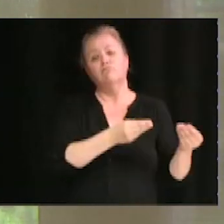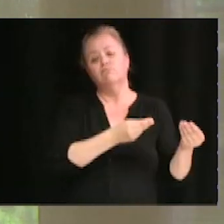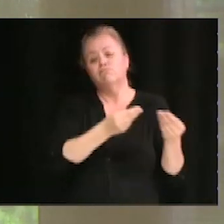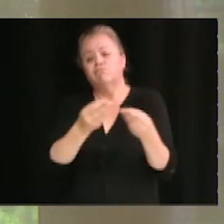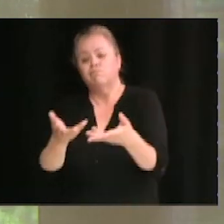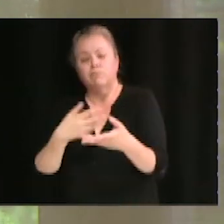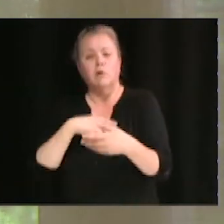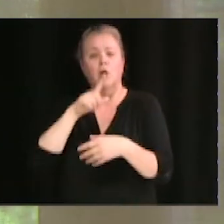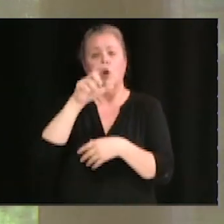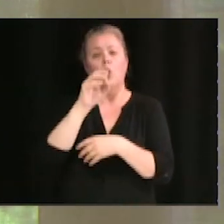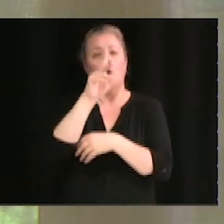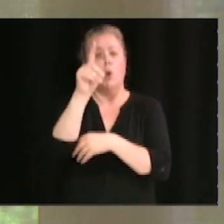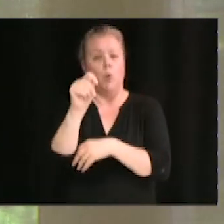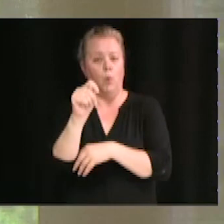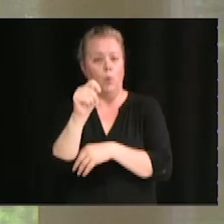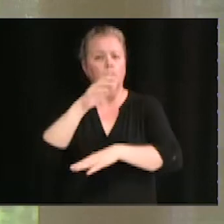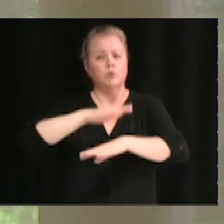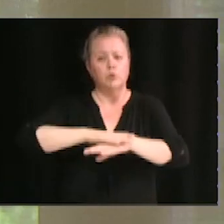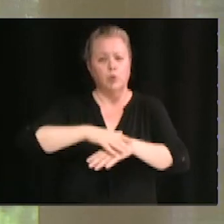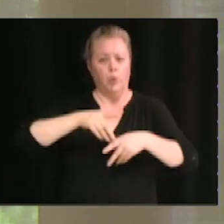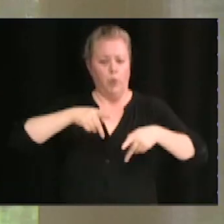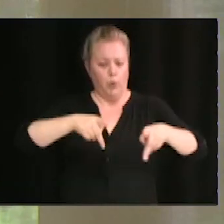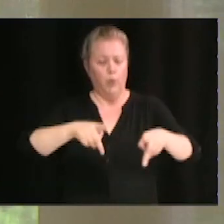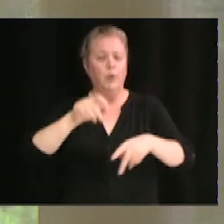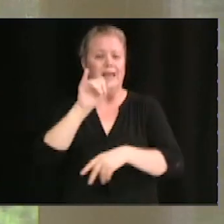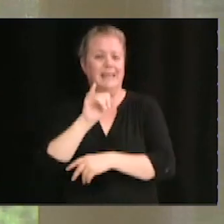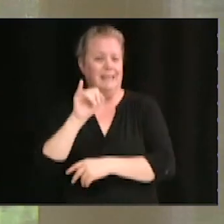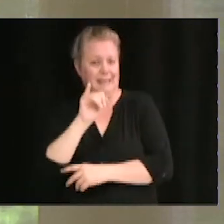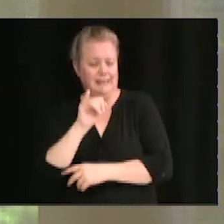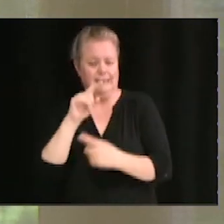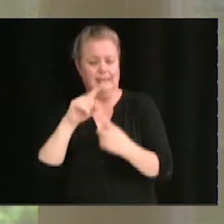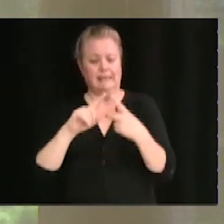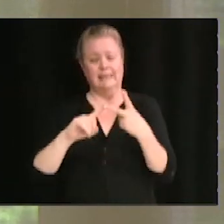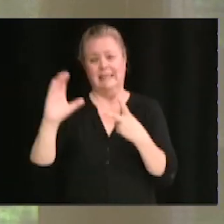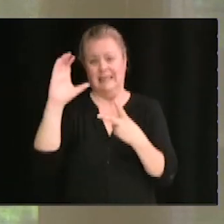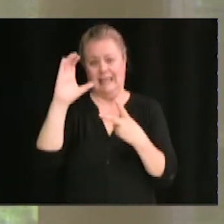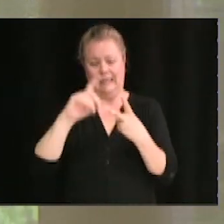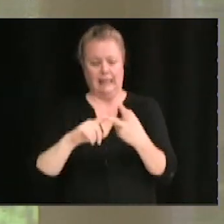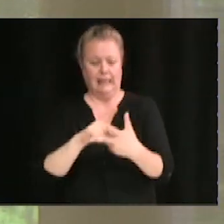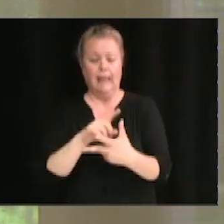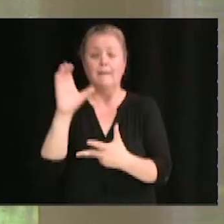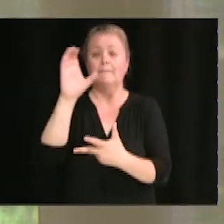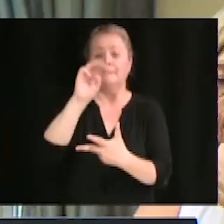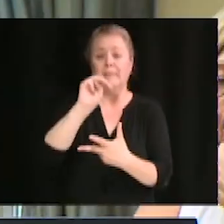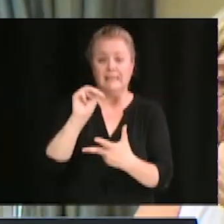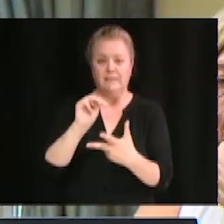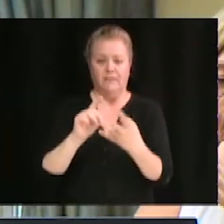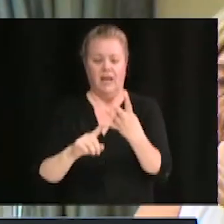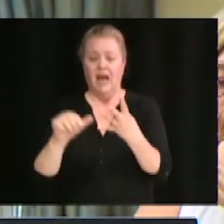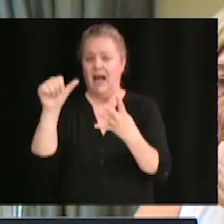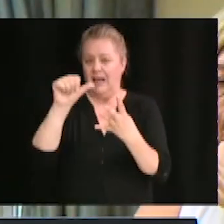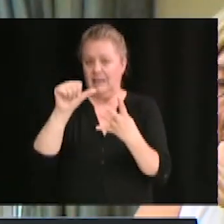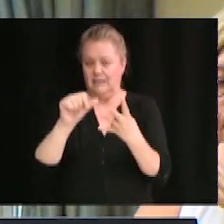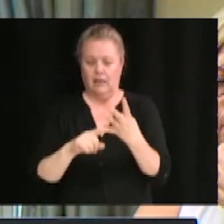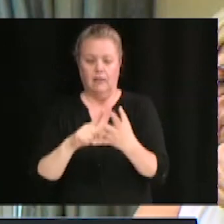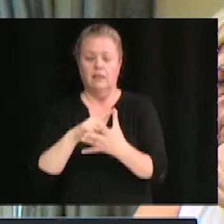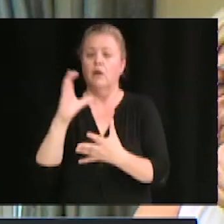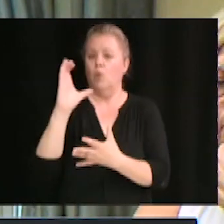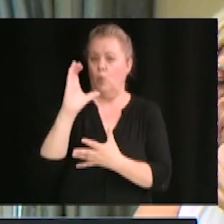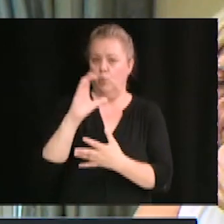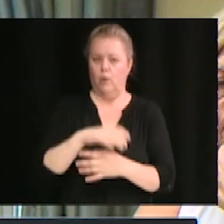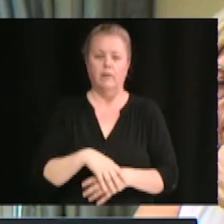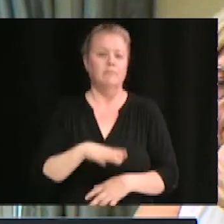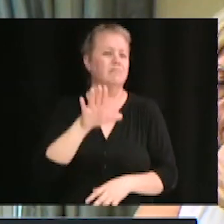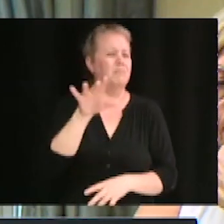des rues des Iris, Catherine, Métivier, Arsène et Comtois. Alors c'est le même principe que dans le